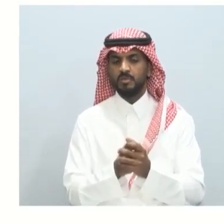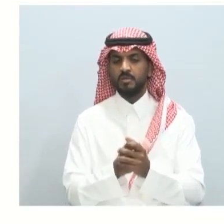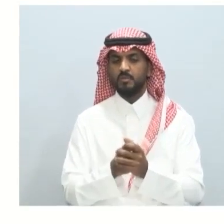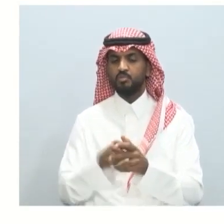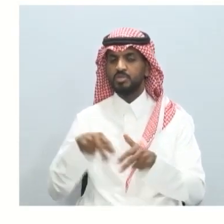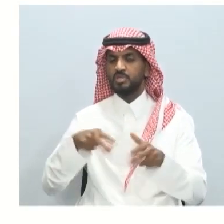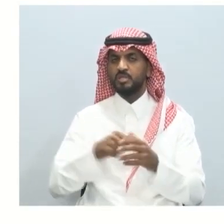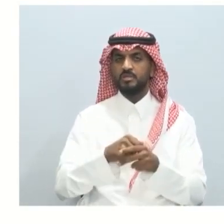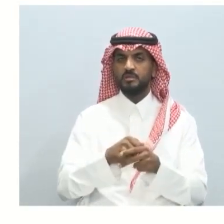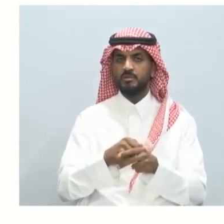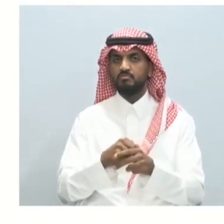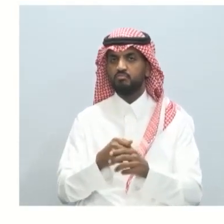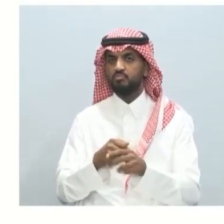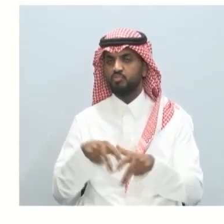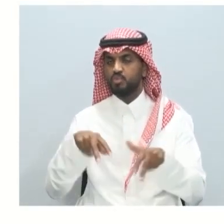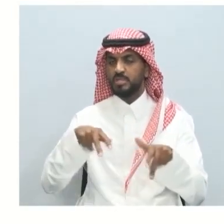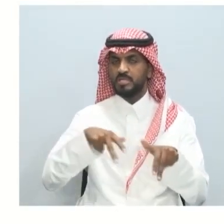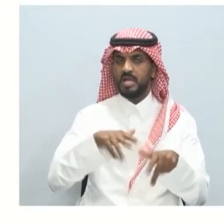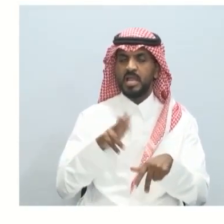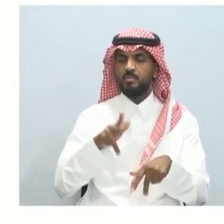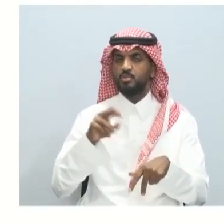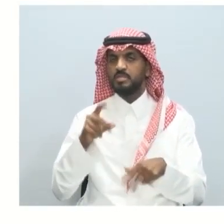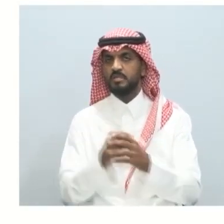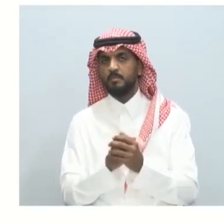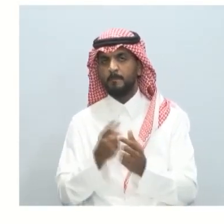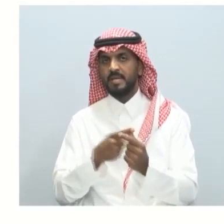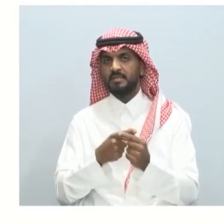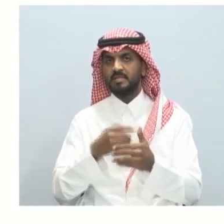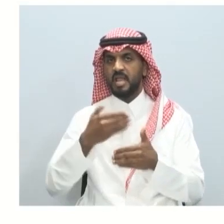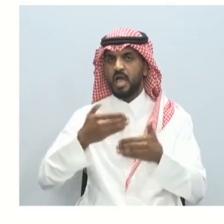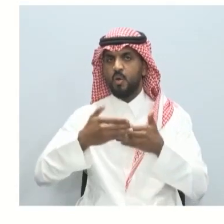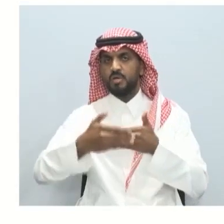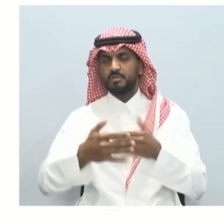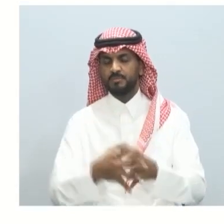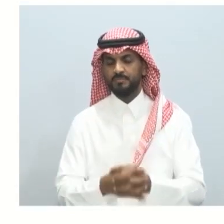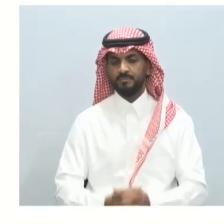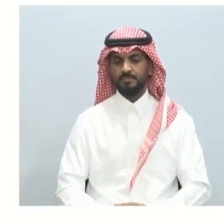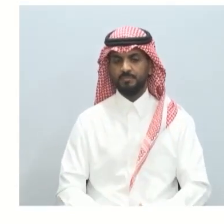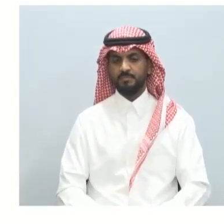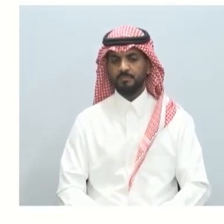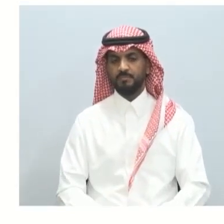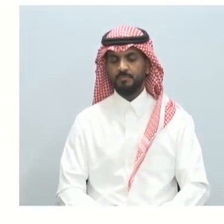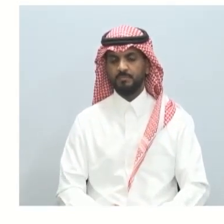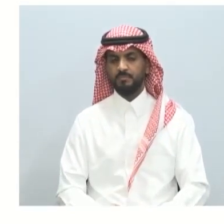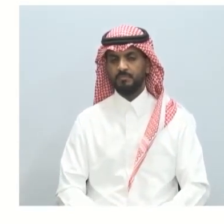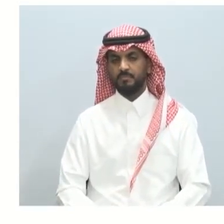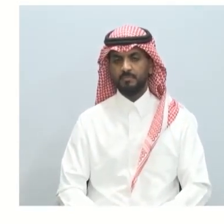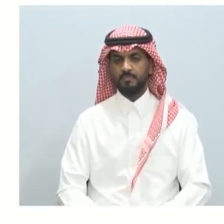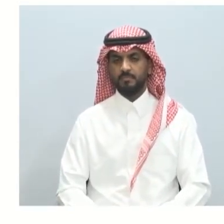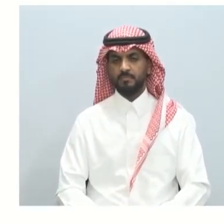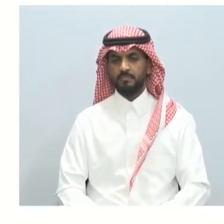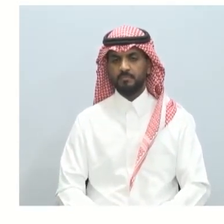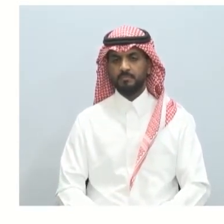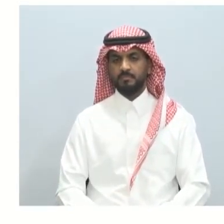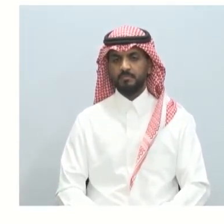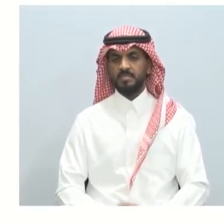مثلا بين الحواجز كما يمر المتزلج بين الحواجز وهذا ايضا في القراءه السريعه ممتاز